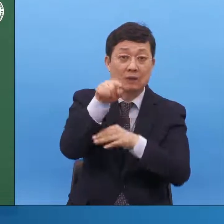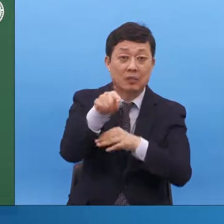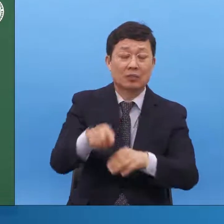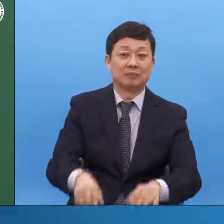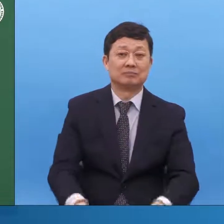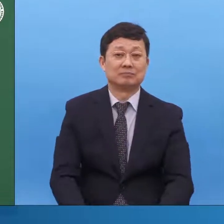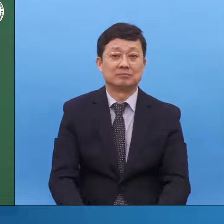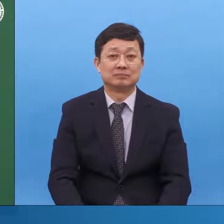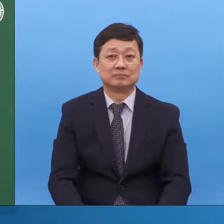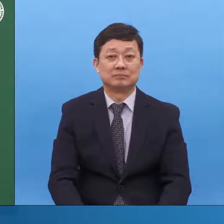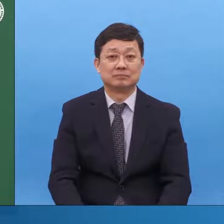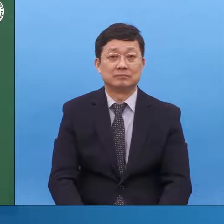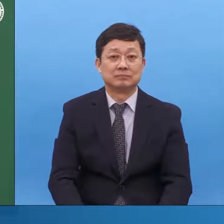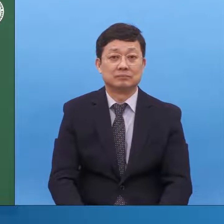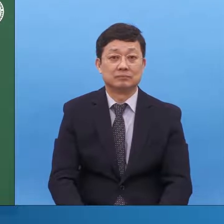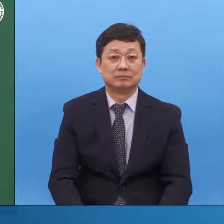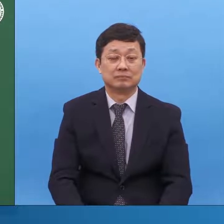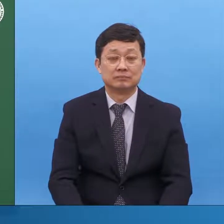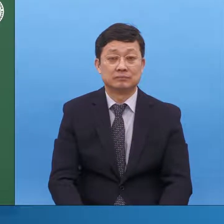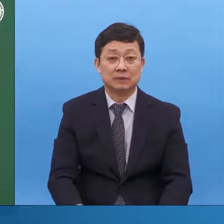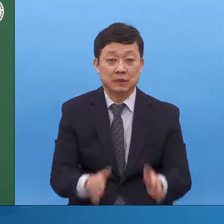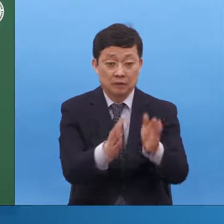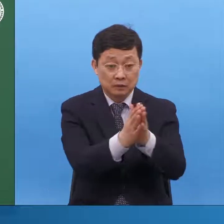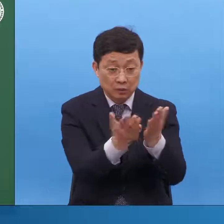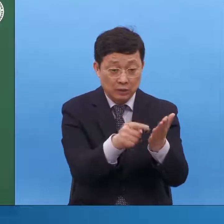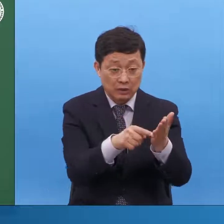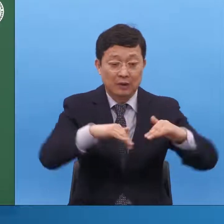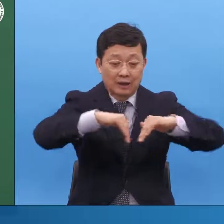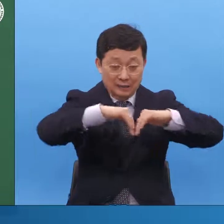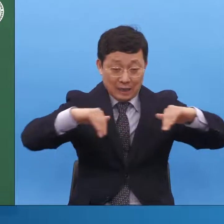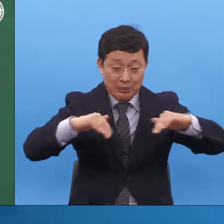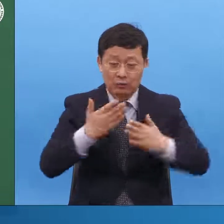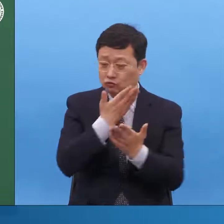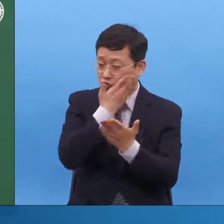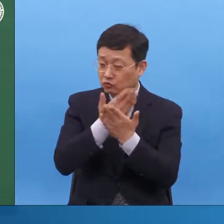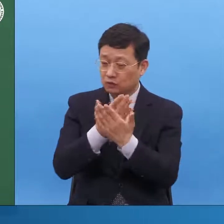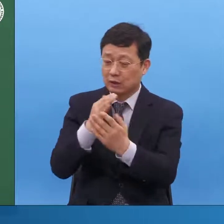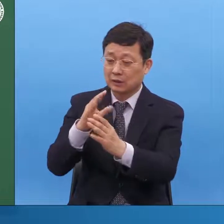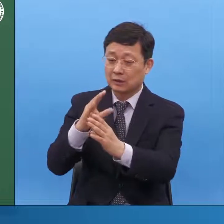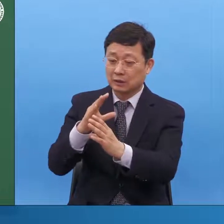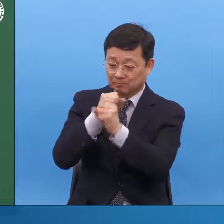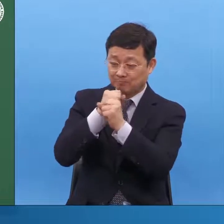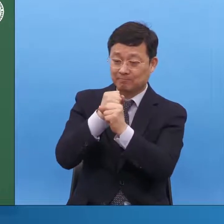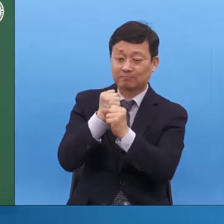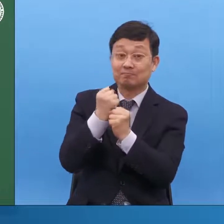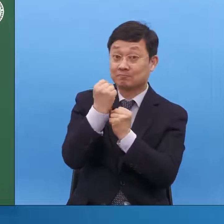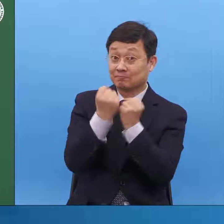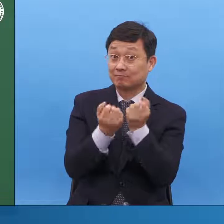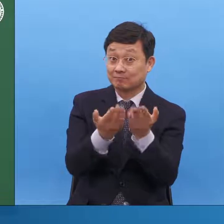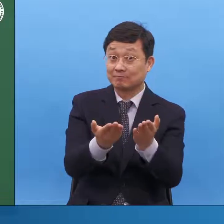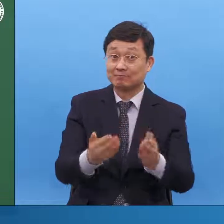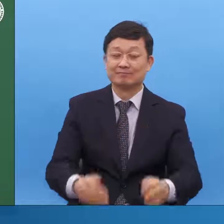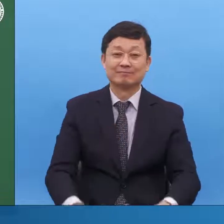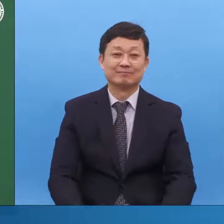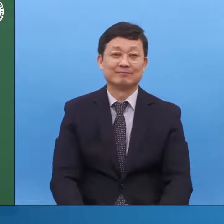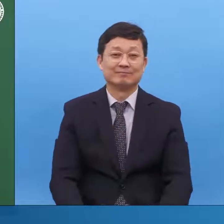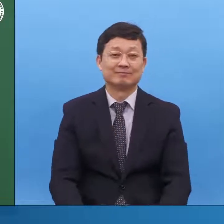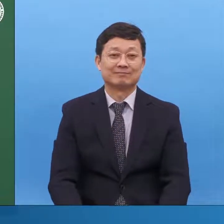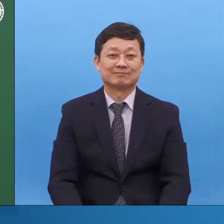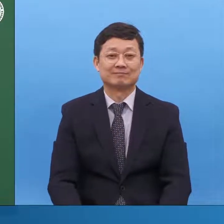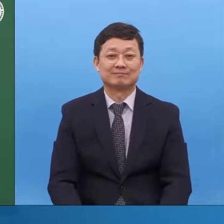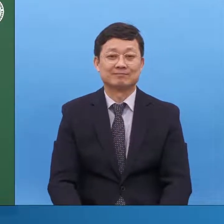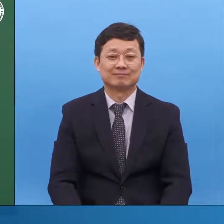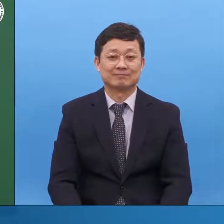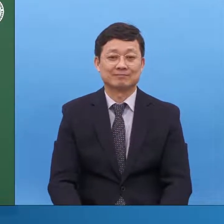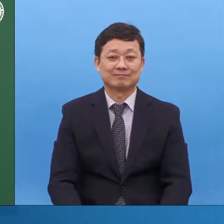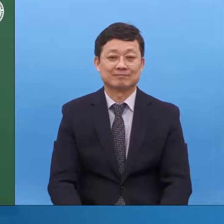지금요 교재는 없어요. 제가 여러분에게 지금 주는 거예요. That it's not in the text right now. That's why I'm giving this to you. 자, 예수님이 또